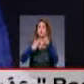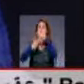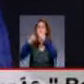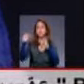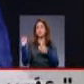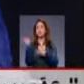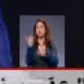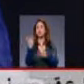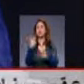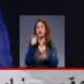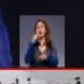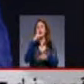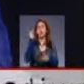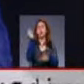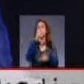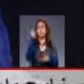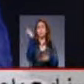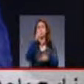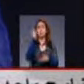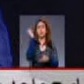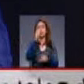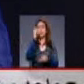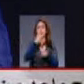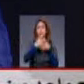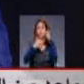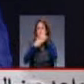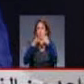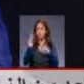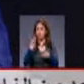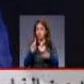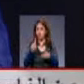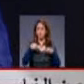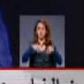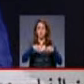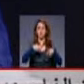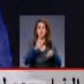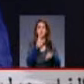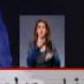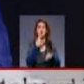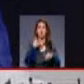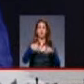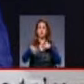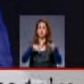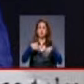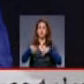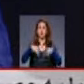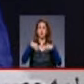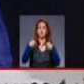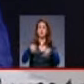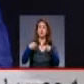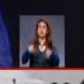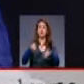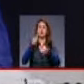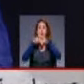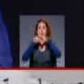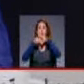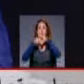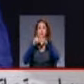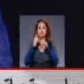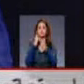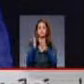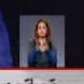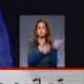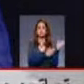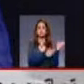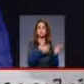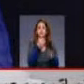نعرف نخرجهم من الأرصفة اللي هيحتلوها. مش ملاحظين معايا كمان ان حملات المرور اللي بدأت بعد حوادث الموت في